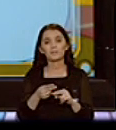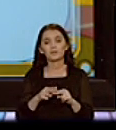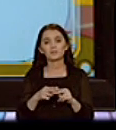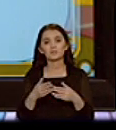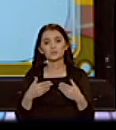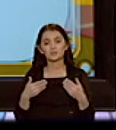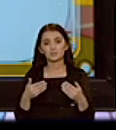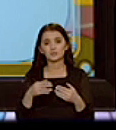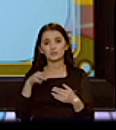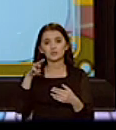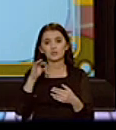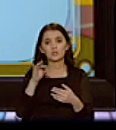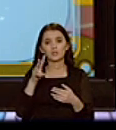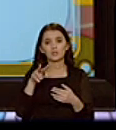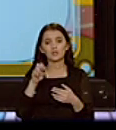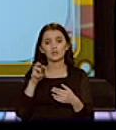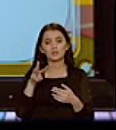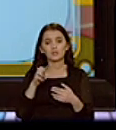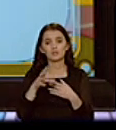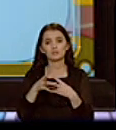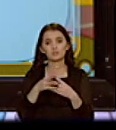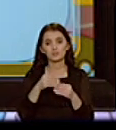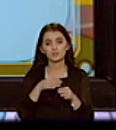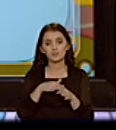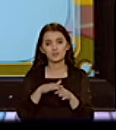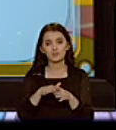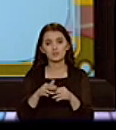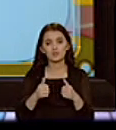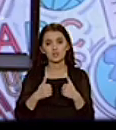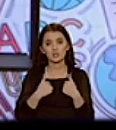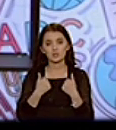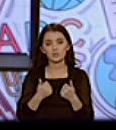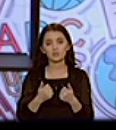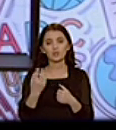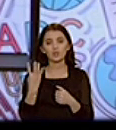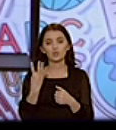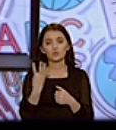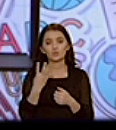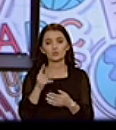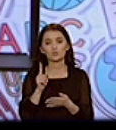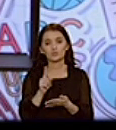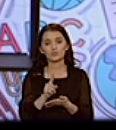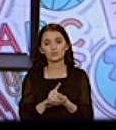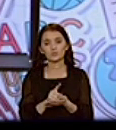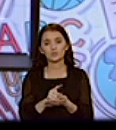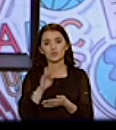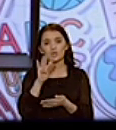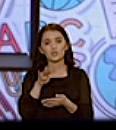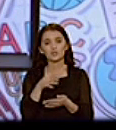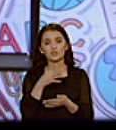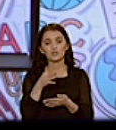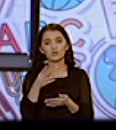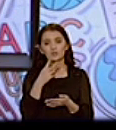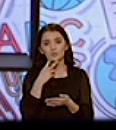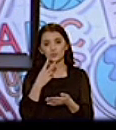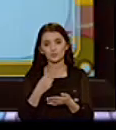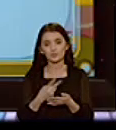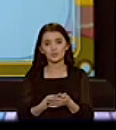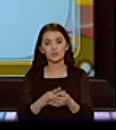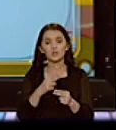biz tenglamani siz bilan birgalikda bajarishga harakat qildik. 4-chi topshiriq. Jadvalni ko'rib